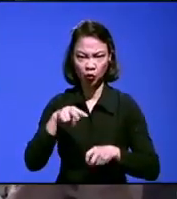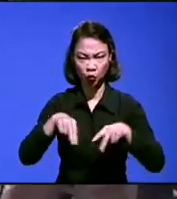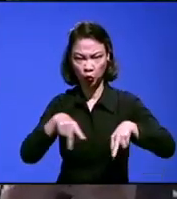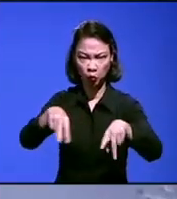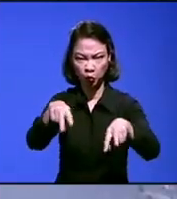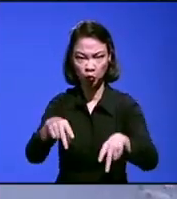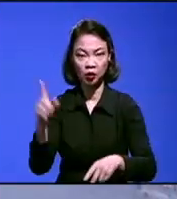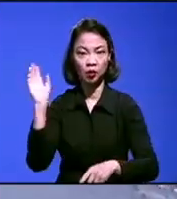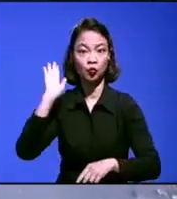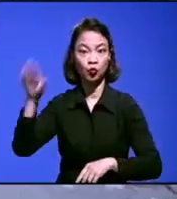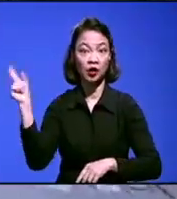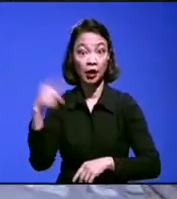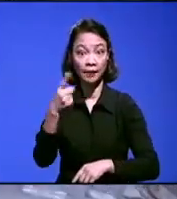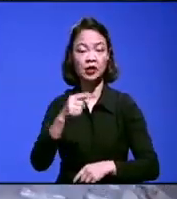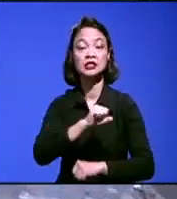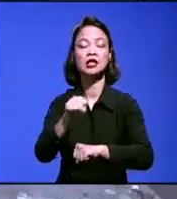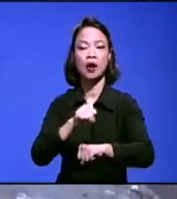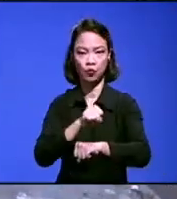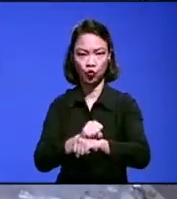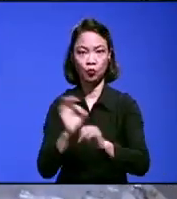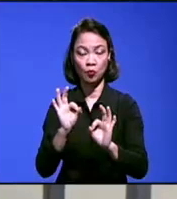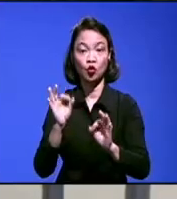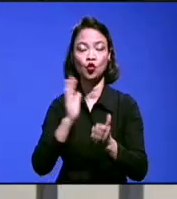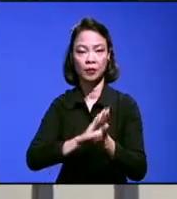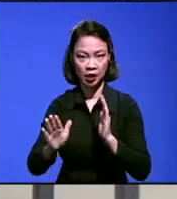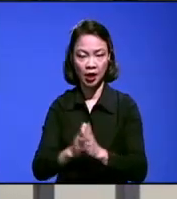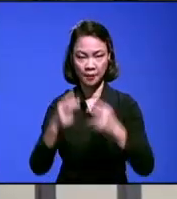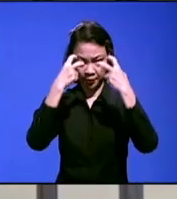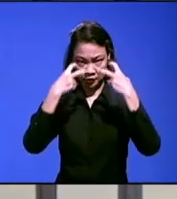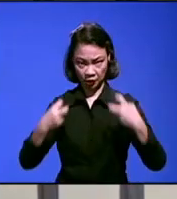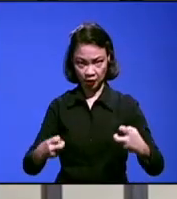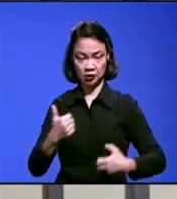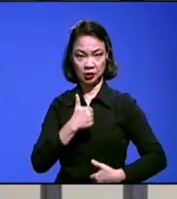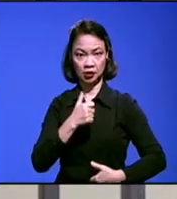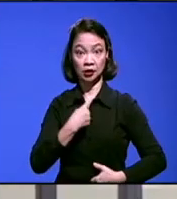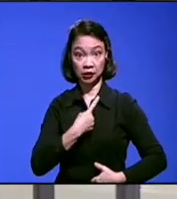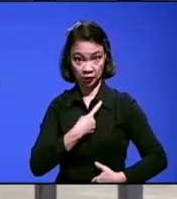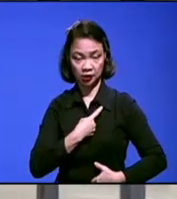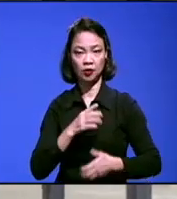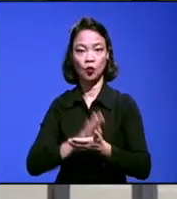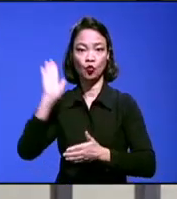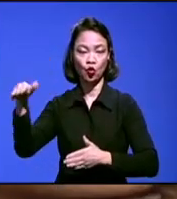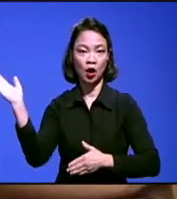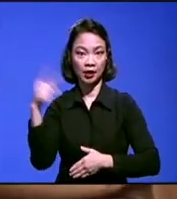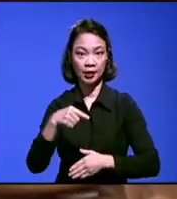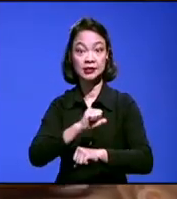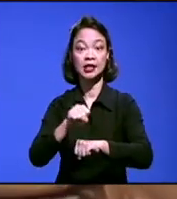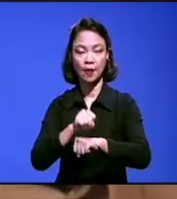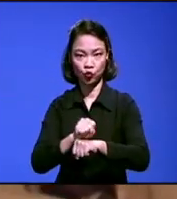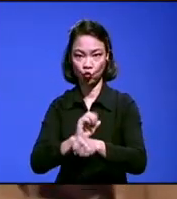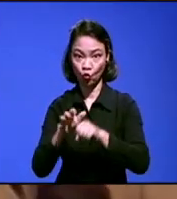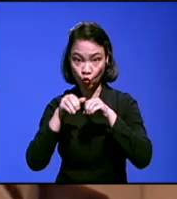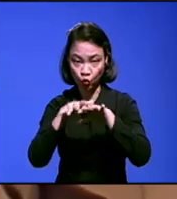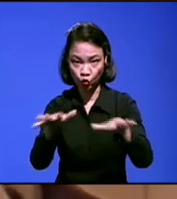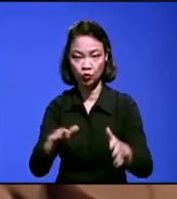kemarin. Ia pun diketahui belum pernah memeriksakan kesehatan sejak kembali dari negara yang terpapar virus corona ini. Warga